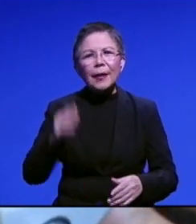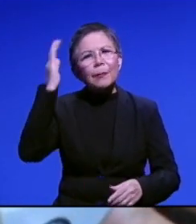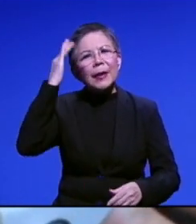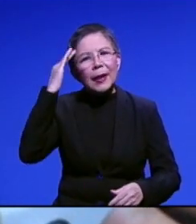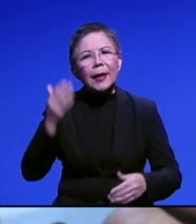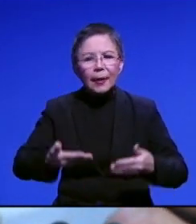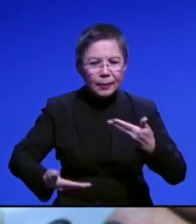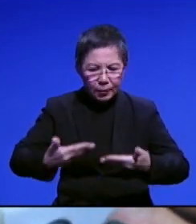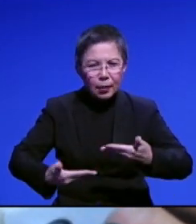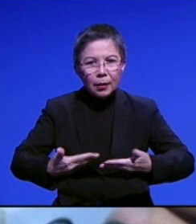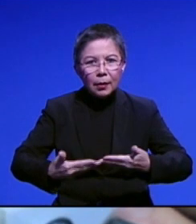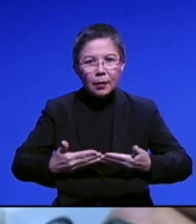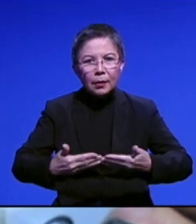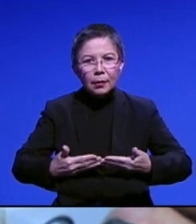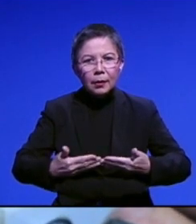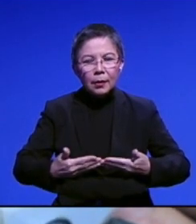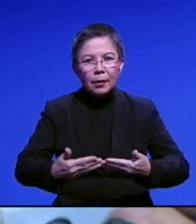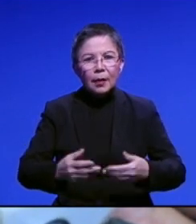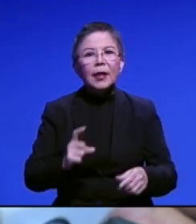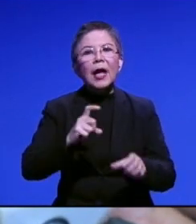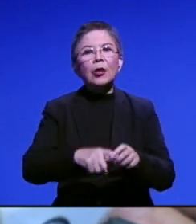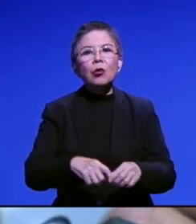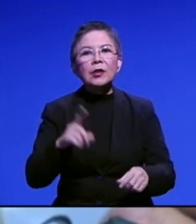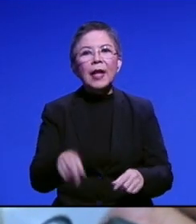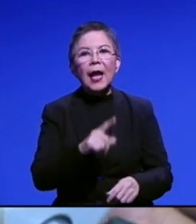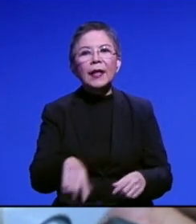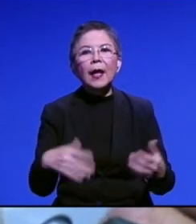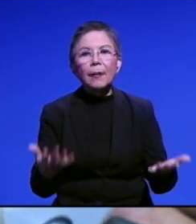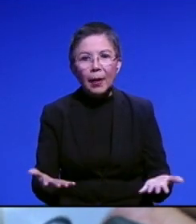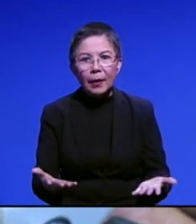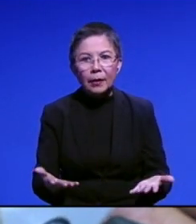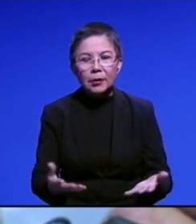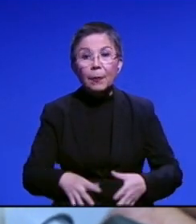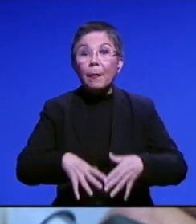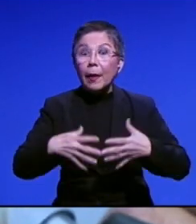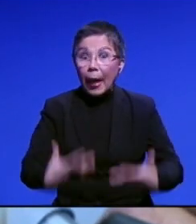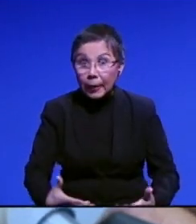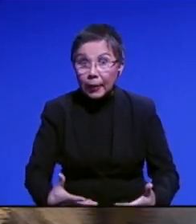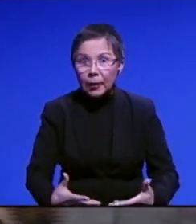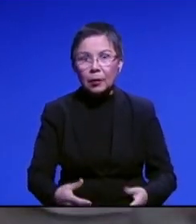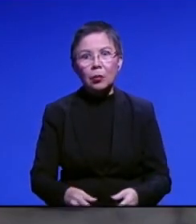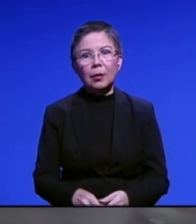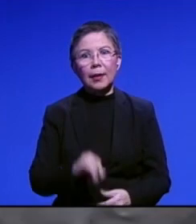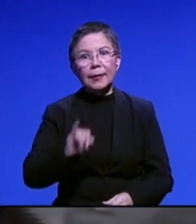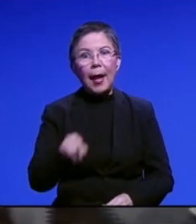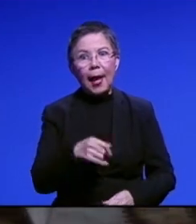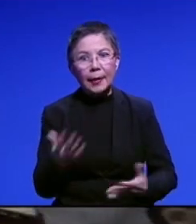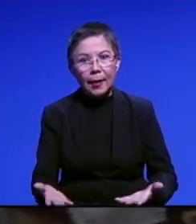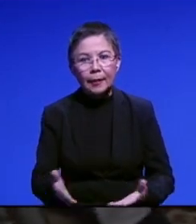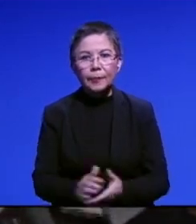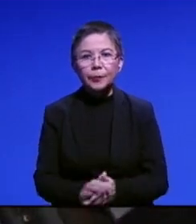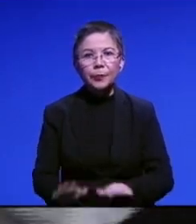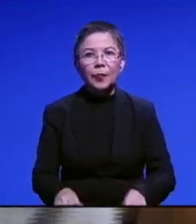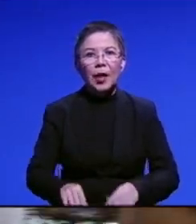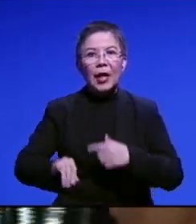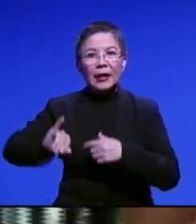tingkat kesalahannya dan seberapa berat yang dilakukan demikian. Sementara